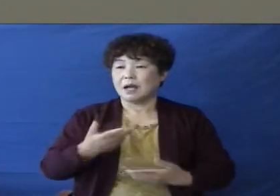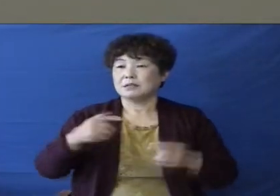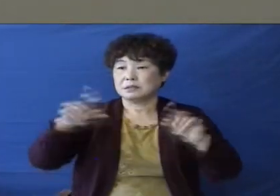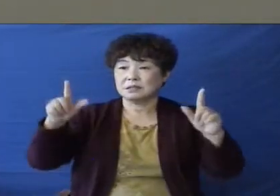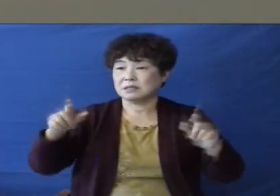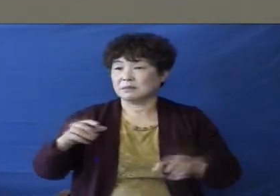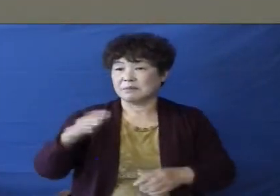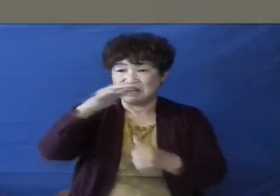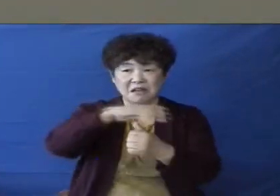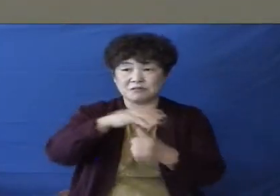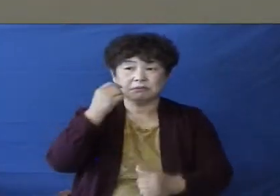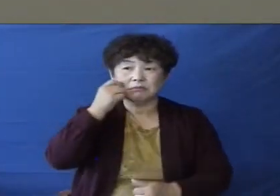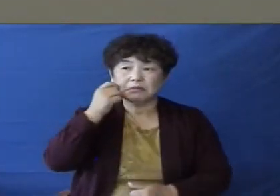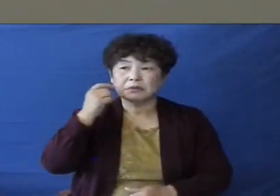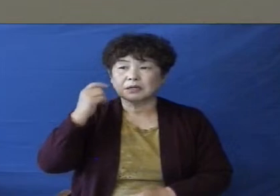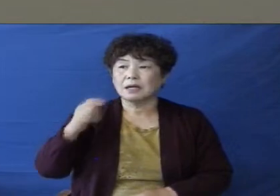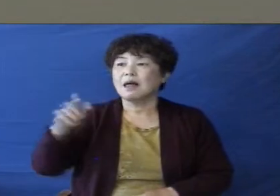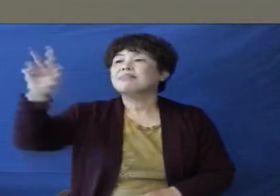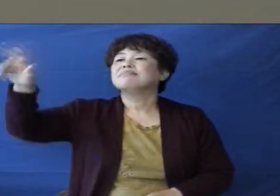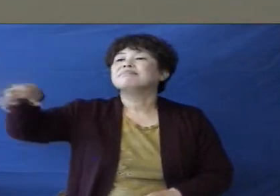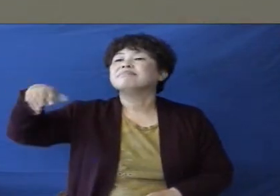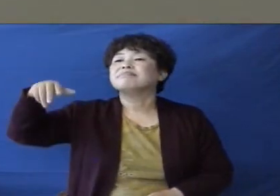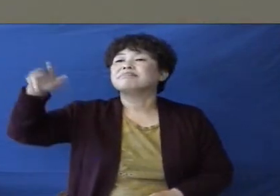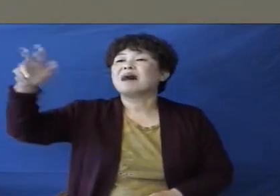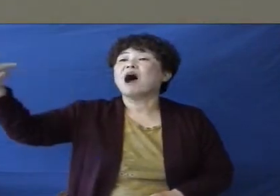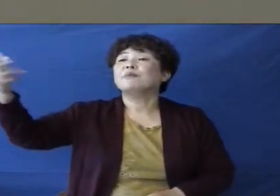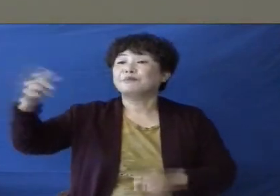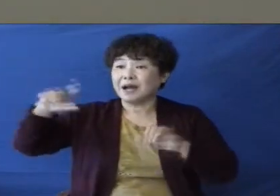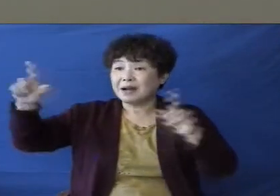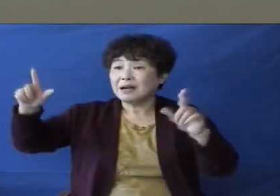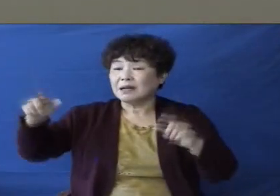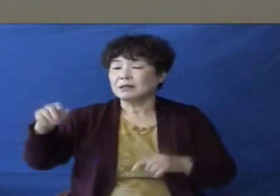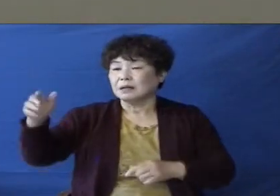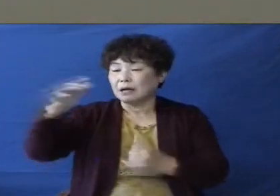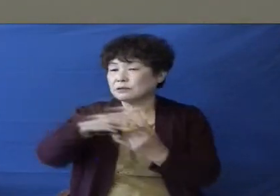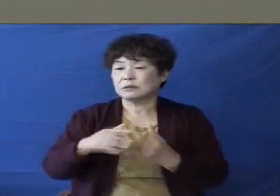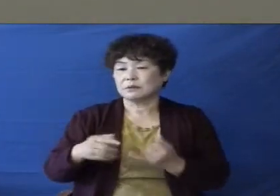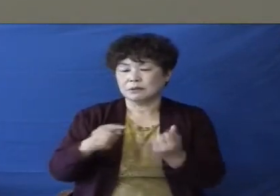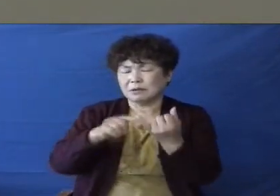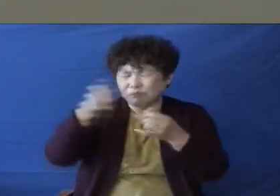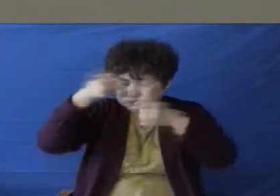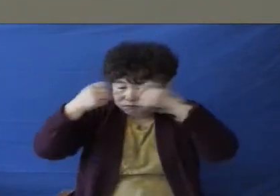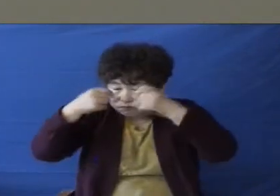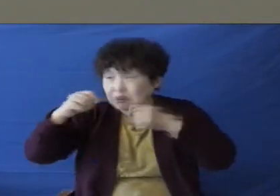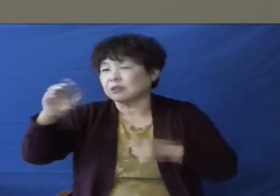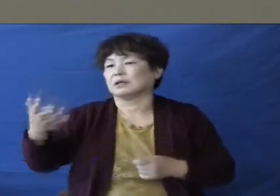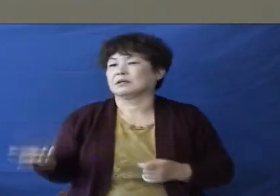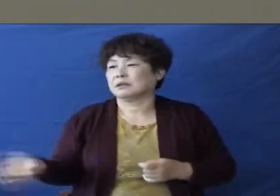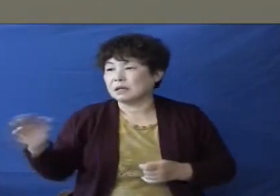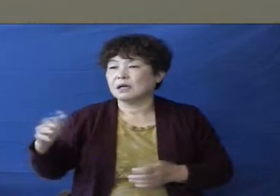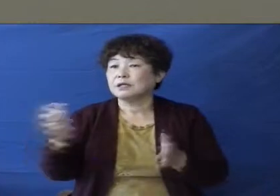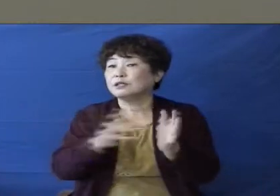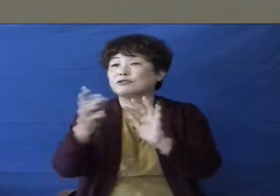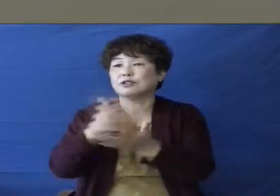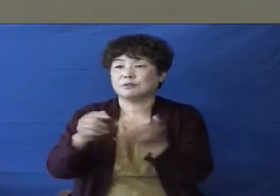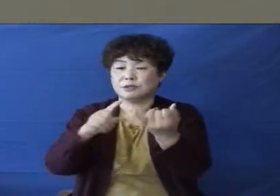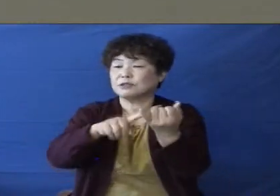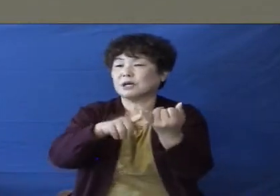사람에 대한 시선이 하나님의 창조물 로서의 보여지는 게 아니라 내가 내 배를 정하고